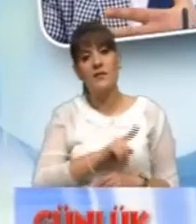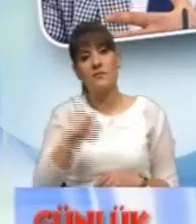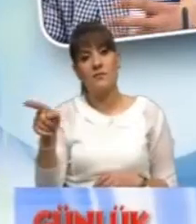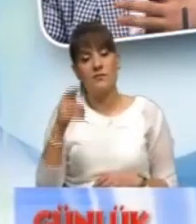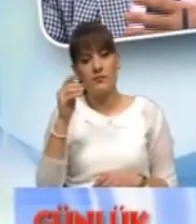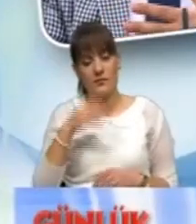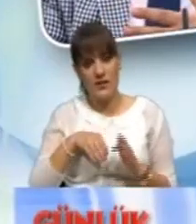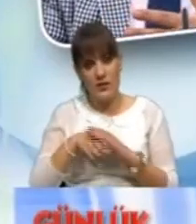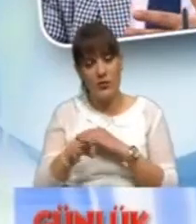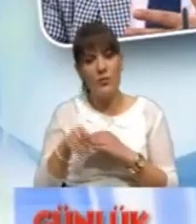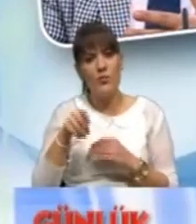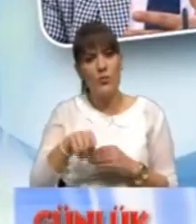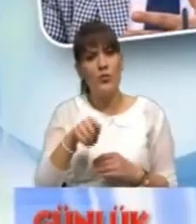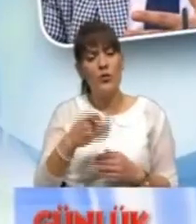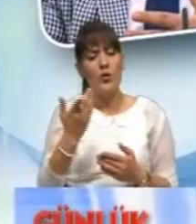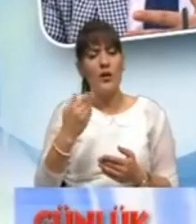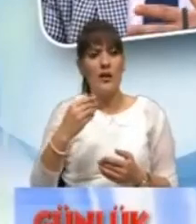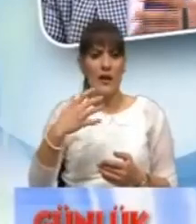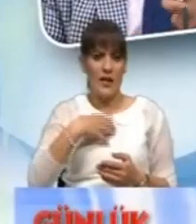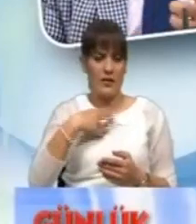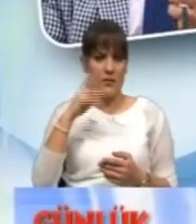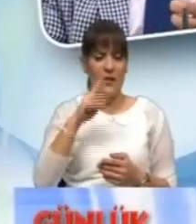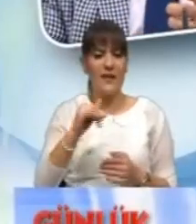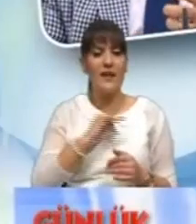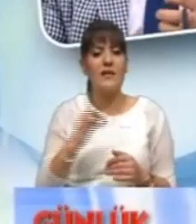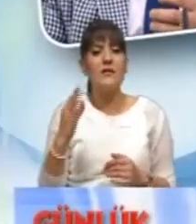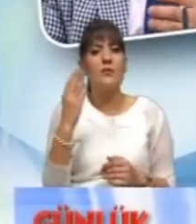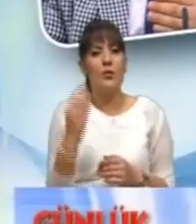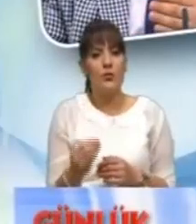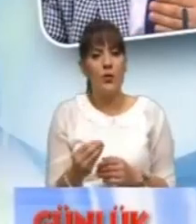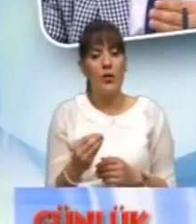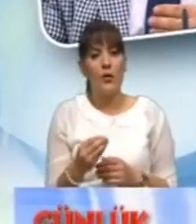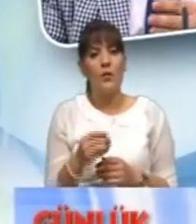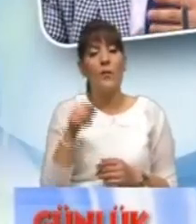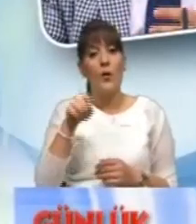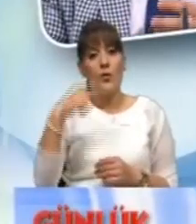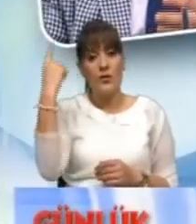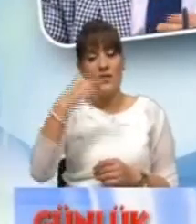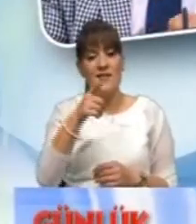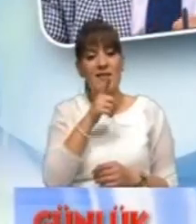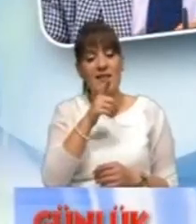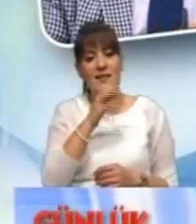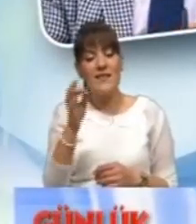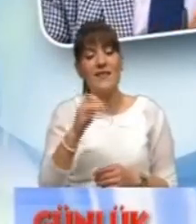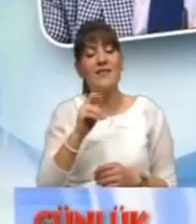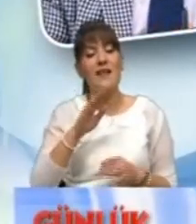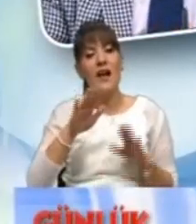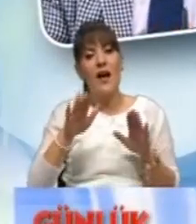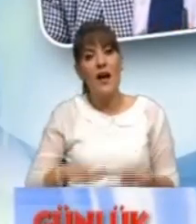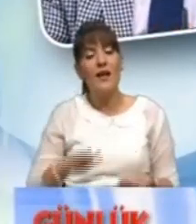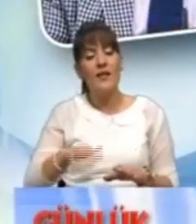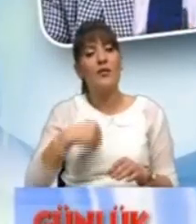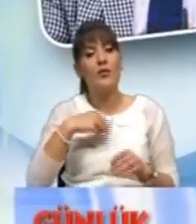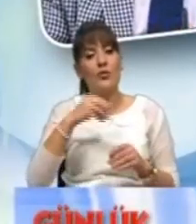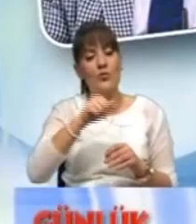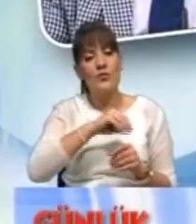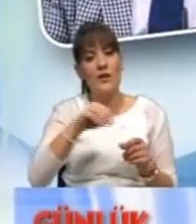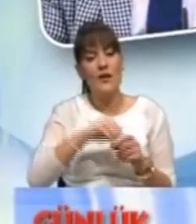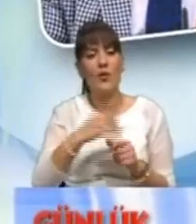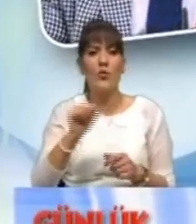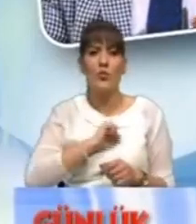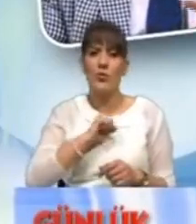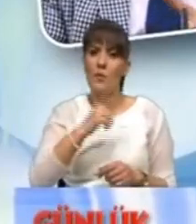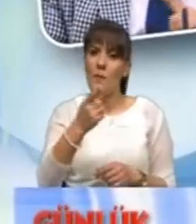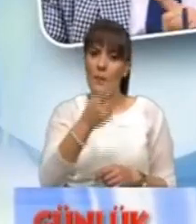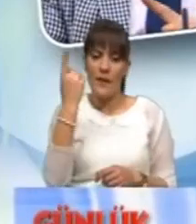Dolayısıyla bu güdüsel bir şey mi? Yani rahatsız oluyor. Hmm. Yani onun için sessiz sakin kumsalları yuva yapmak için tercih ediyor. Ürküyor